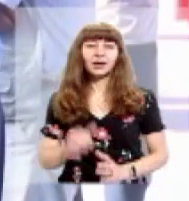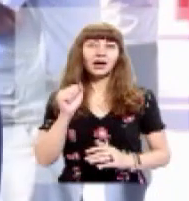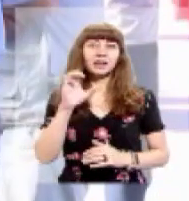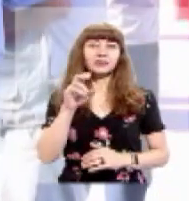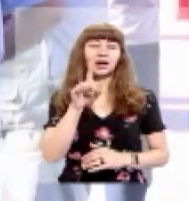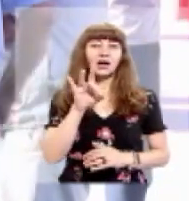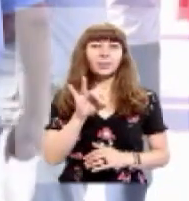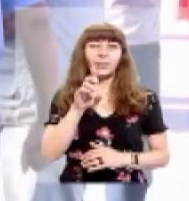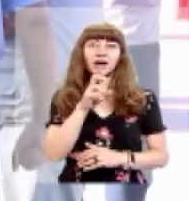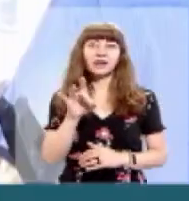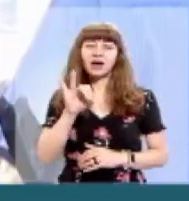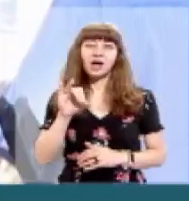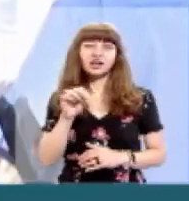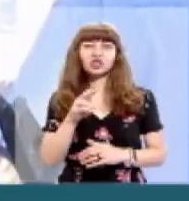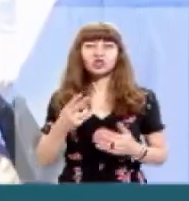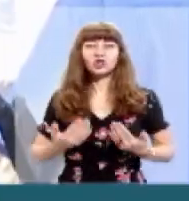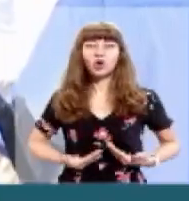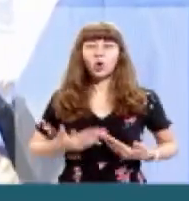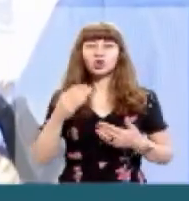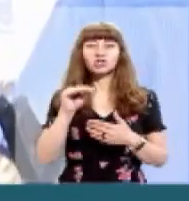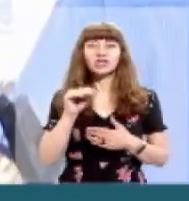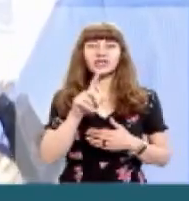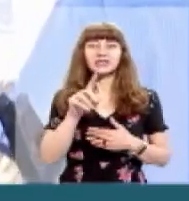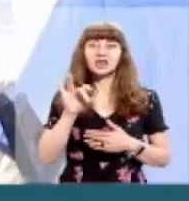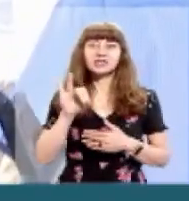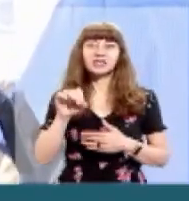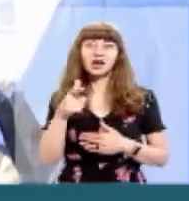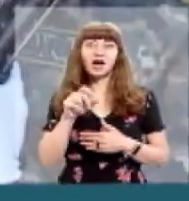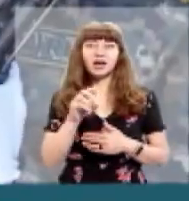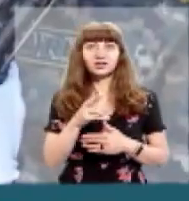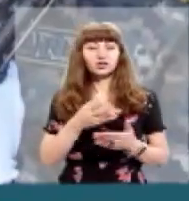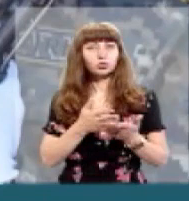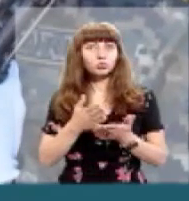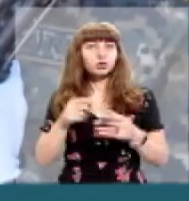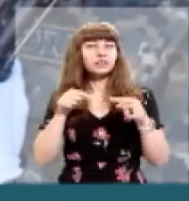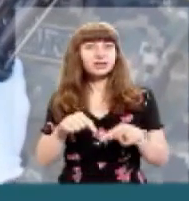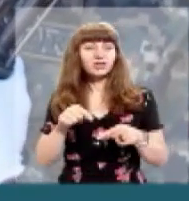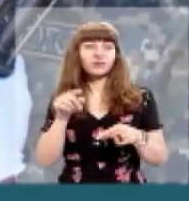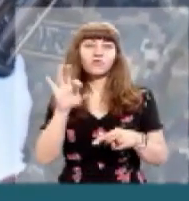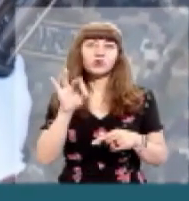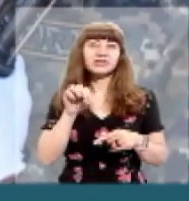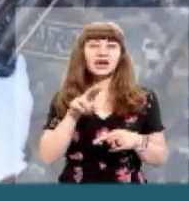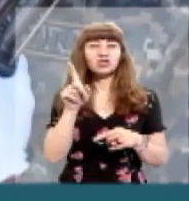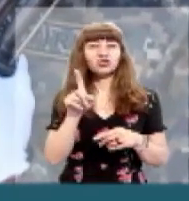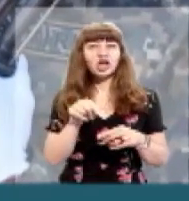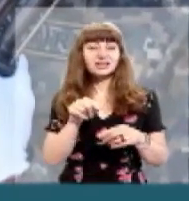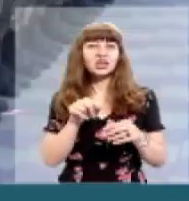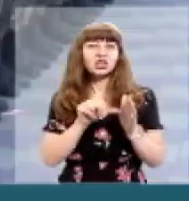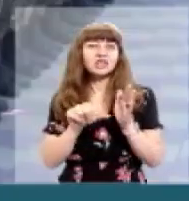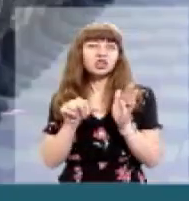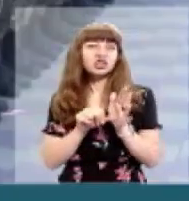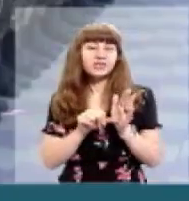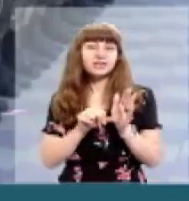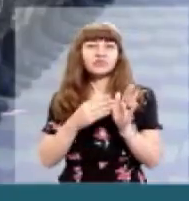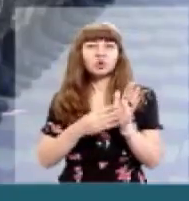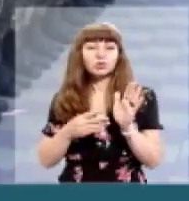Аскар Байган – уроженец Ржескасгана. В настоящее время он отдает долг родине. Воинской части 66-97 в